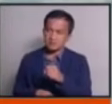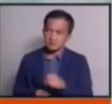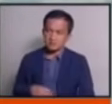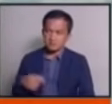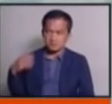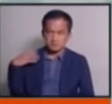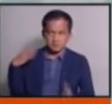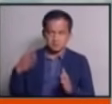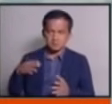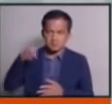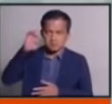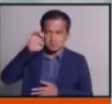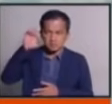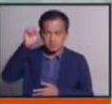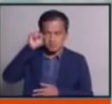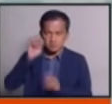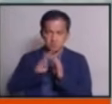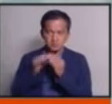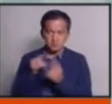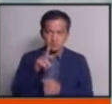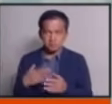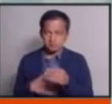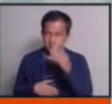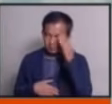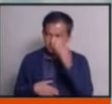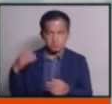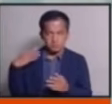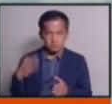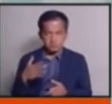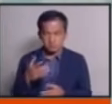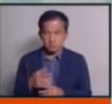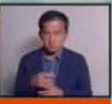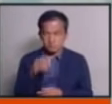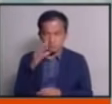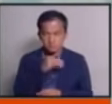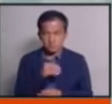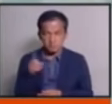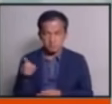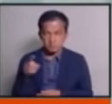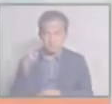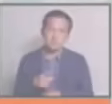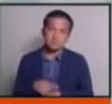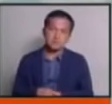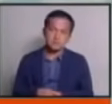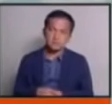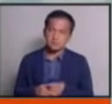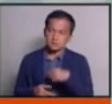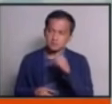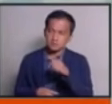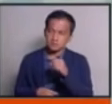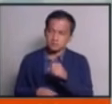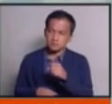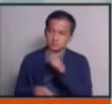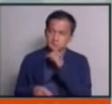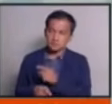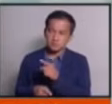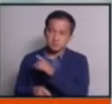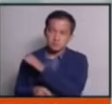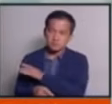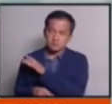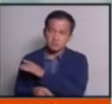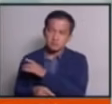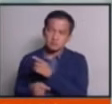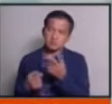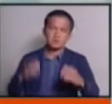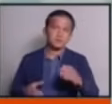Chairman Ernesto Solis ng Barangay 191 Pasay City. Chairman, binabastos kayo nitong si Joel Gallardo. Kung ganyan talaga ako gali ng mga yan, wala na